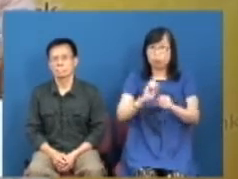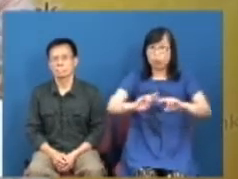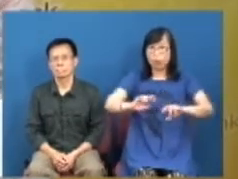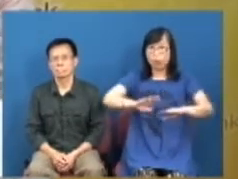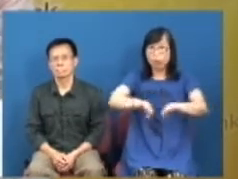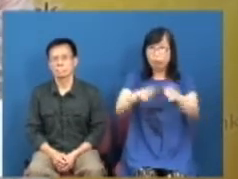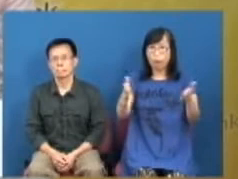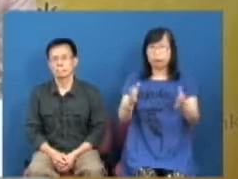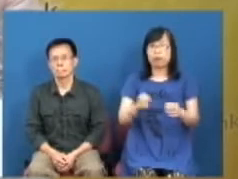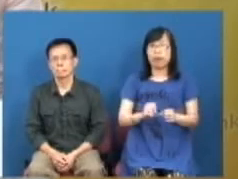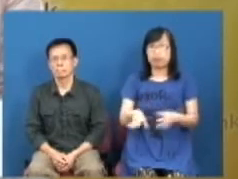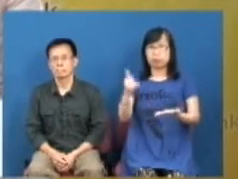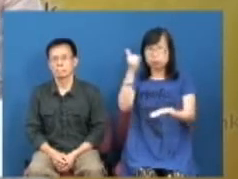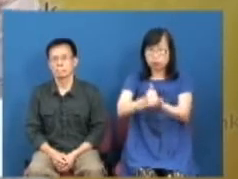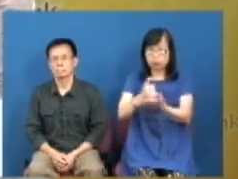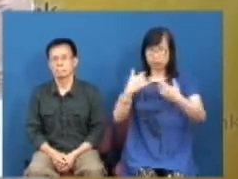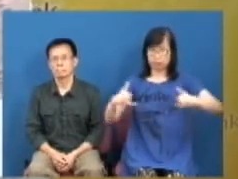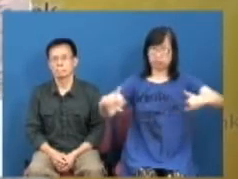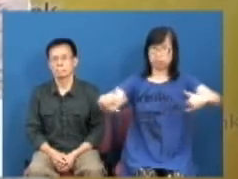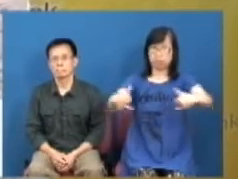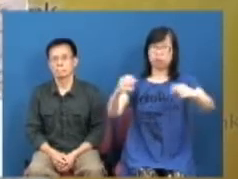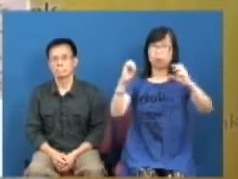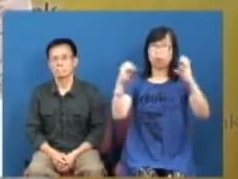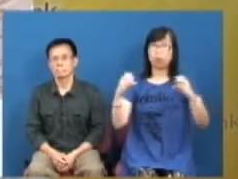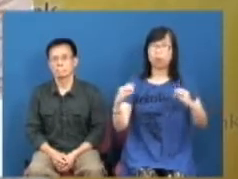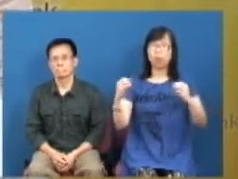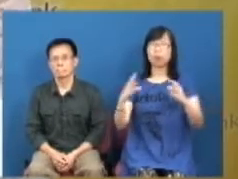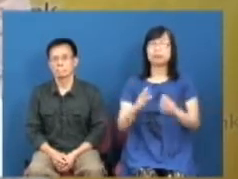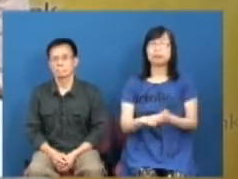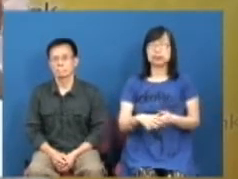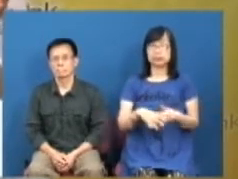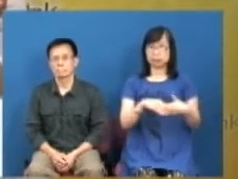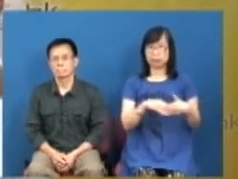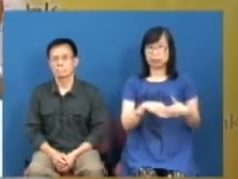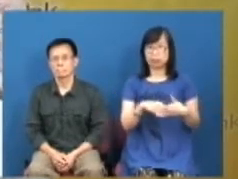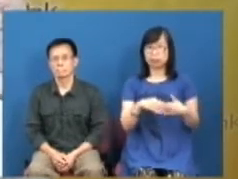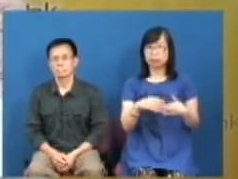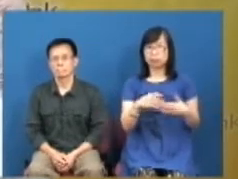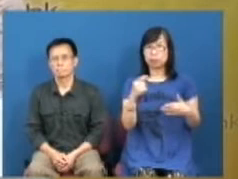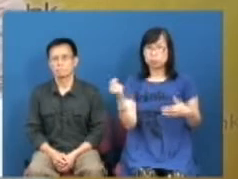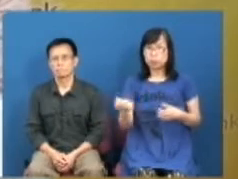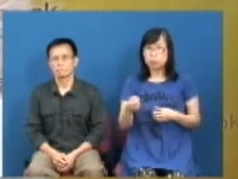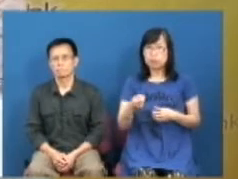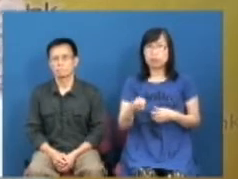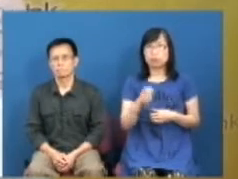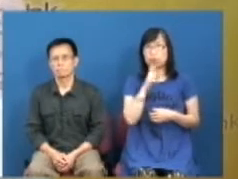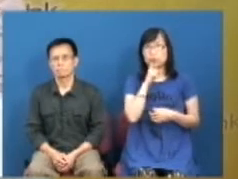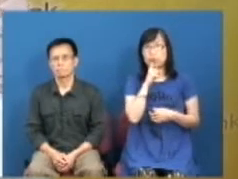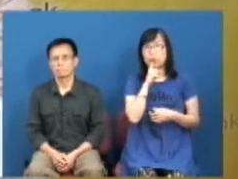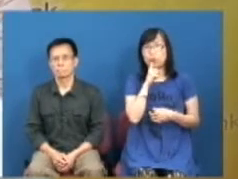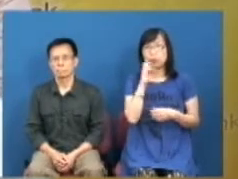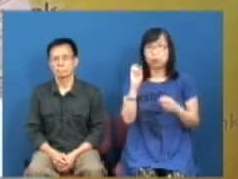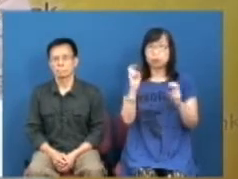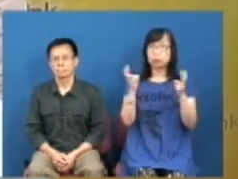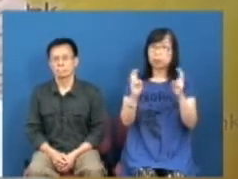家一定要係坐低傾啦，去攞嚟討論啦。咁所以咧就以引致到咧，我哋即係最近咧亦都有一個熱話啦，就係討